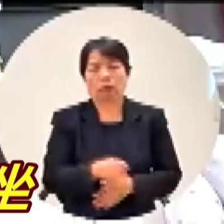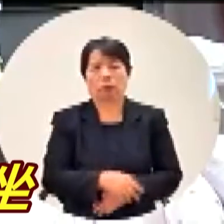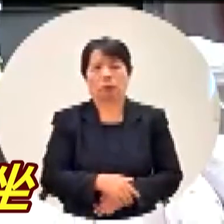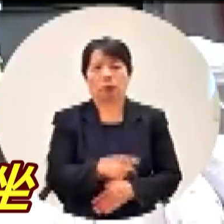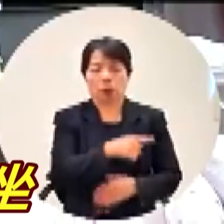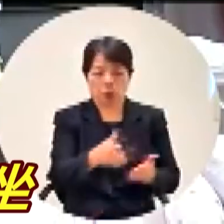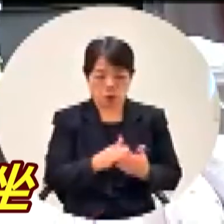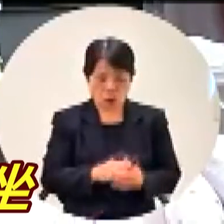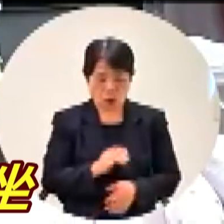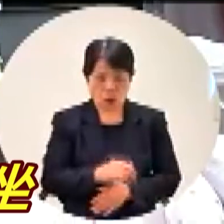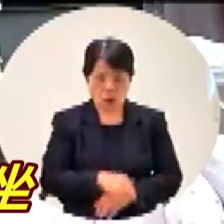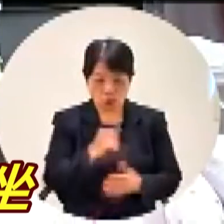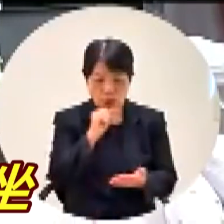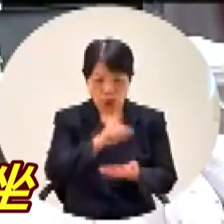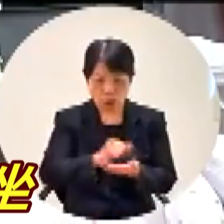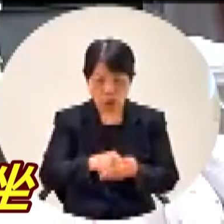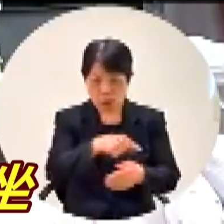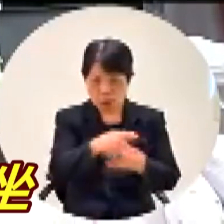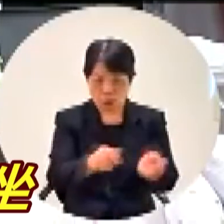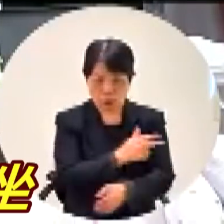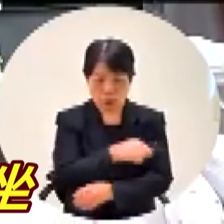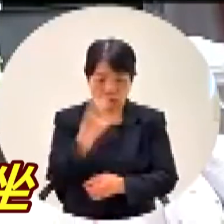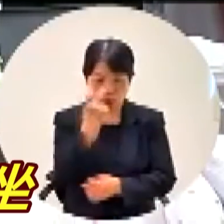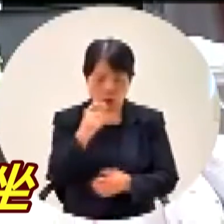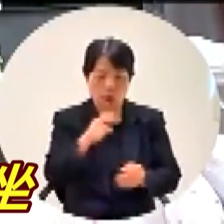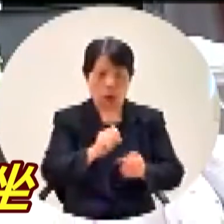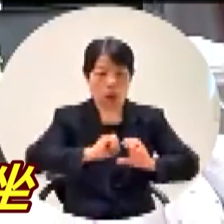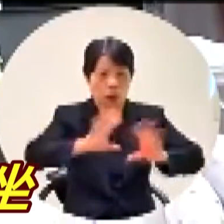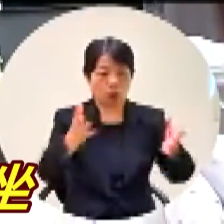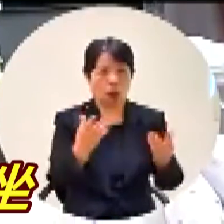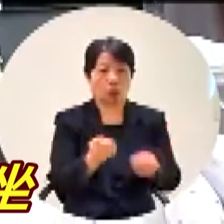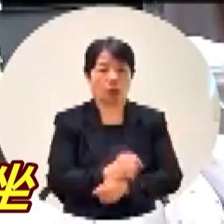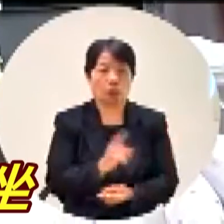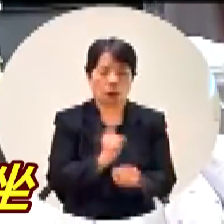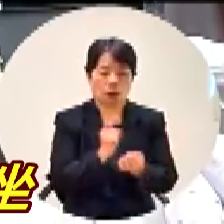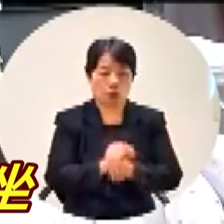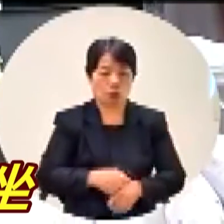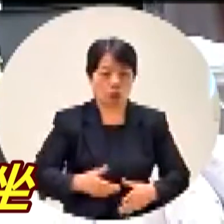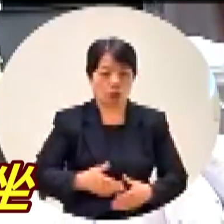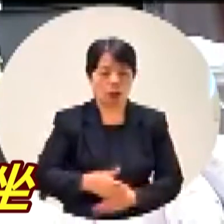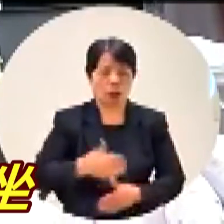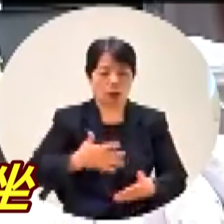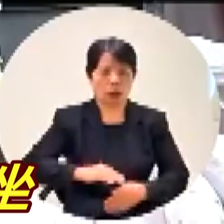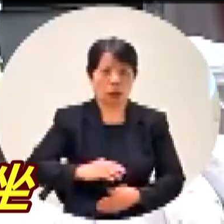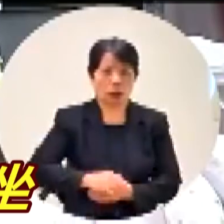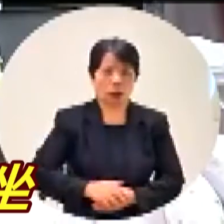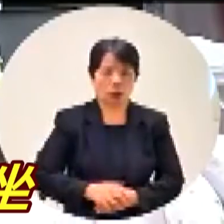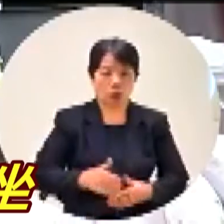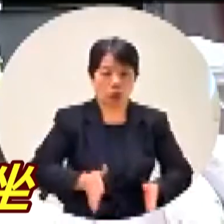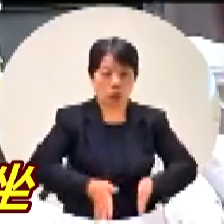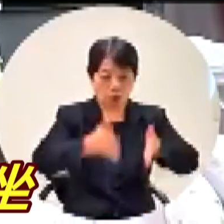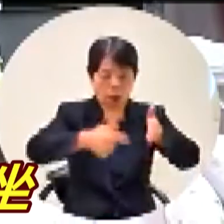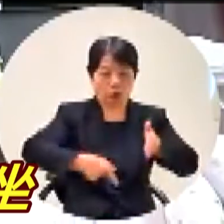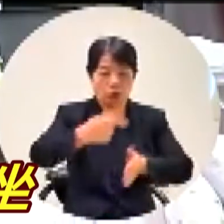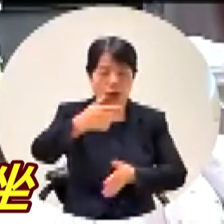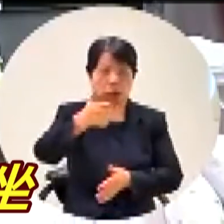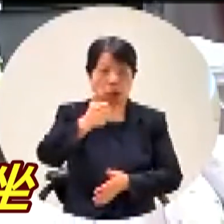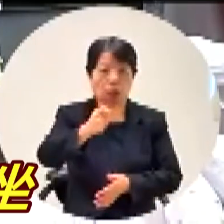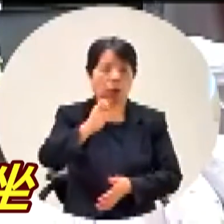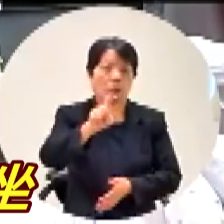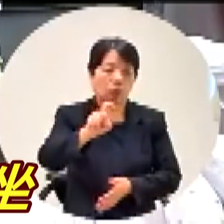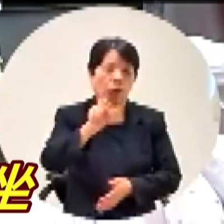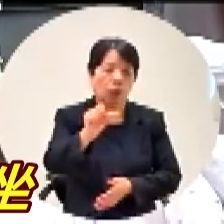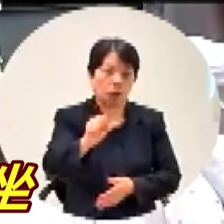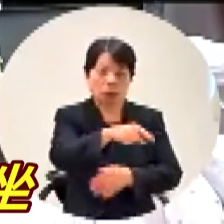来，哦，第一个你没有积极辅导，没有公告15层楼以上的公安申报，这个营建署其实有把法规要求地方政府